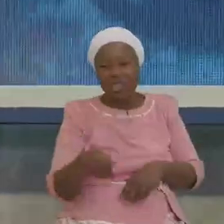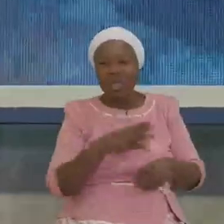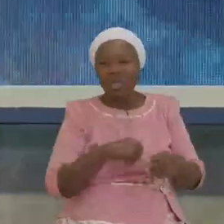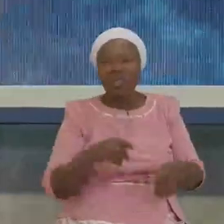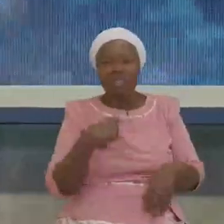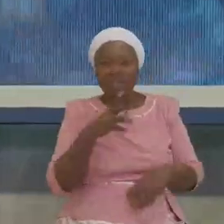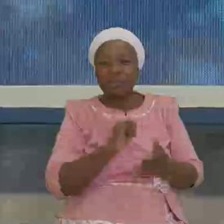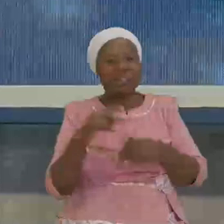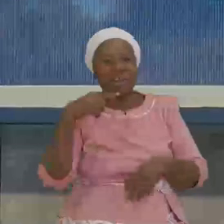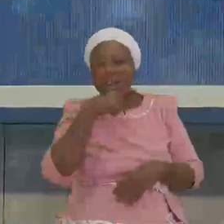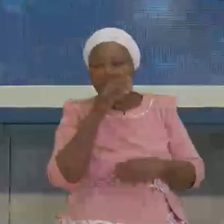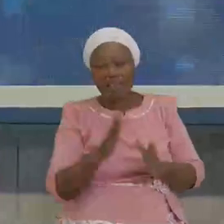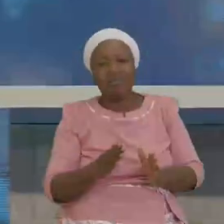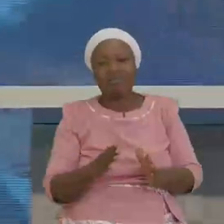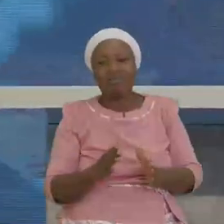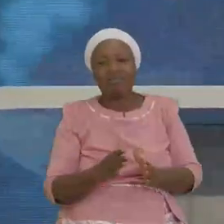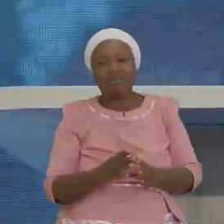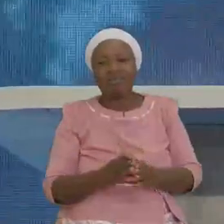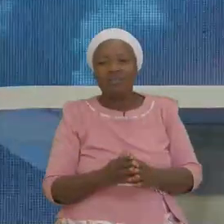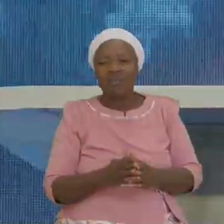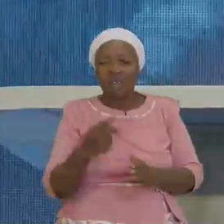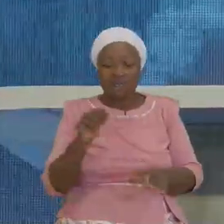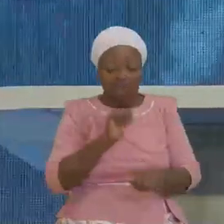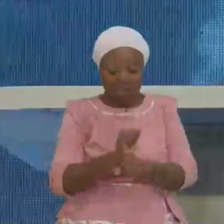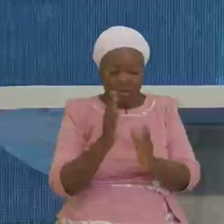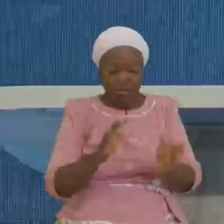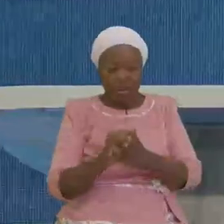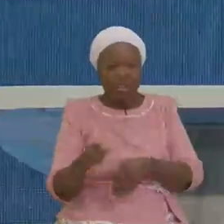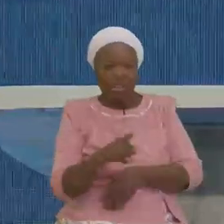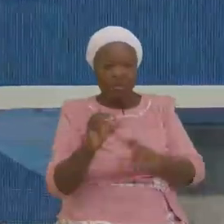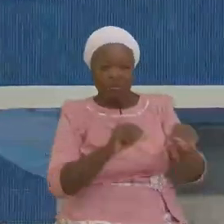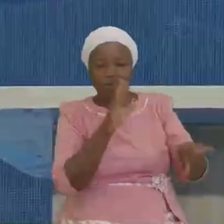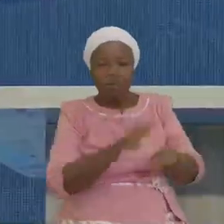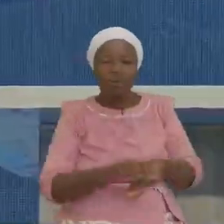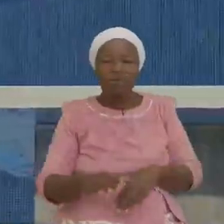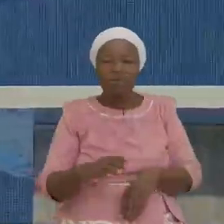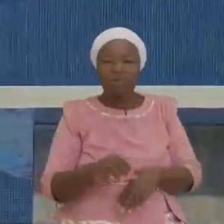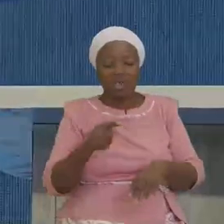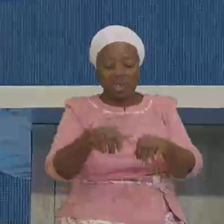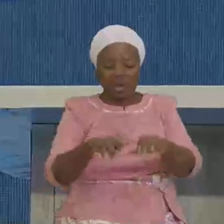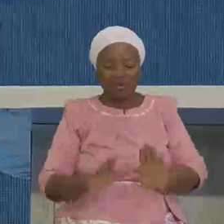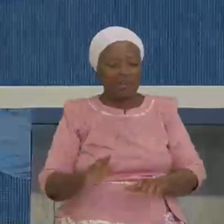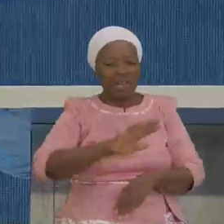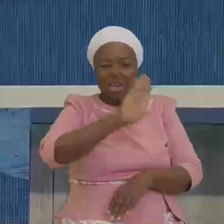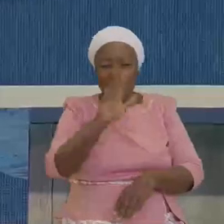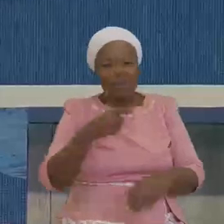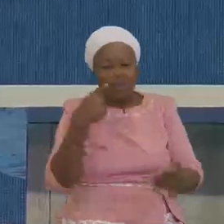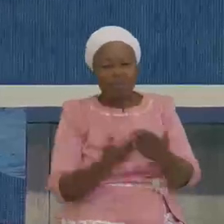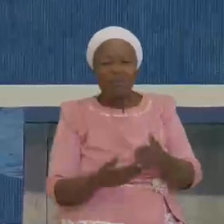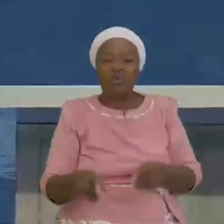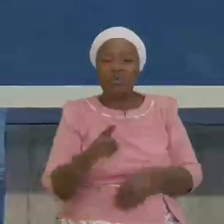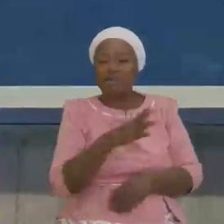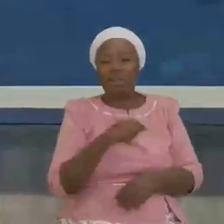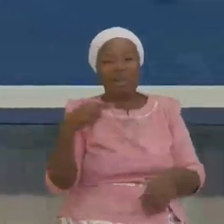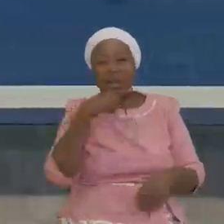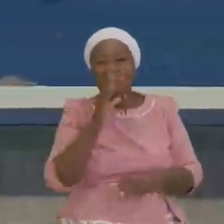même le tombeau ne peut pas le prouver menteur. La pierre qui